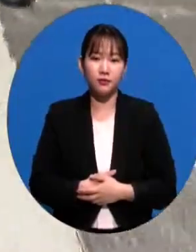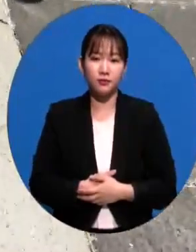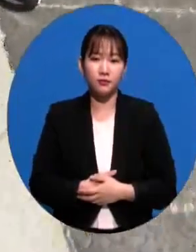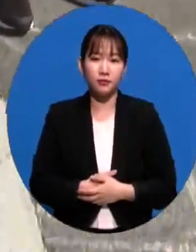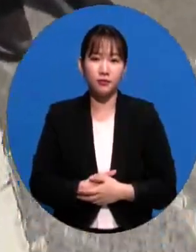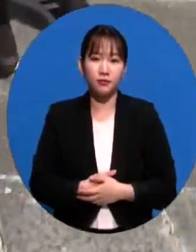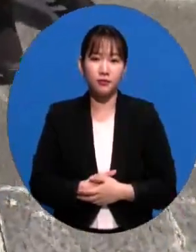박종호입니다